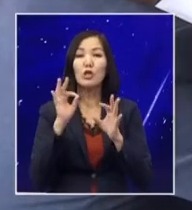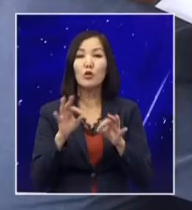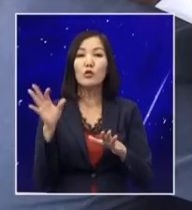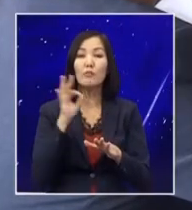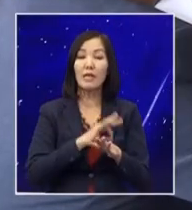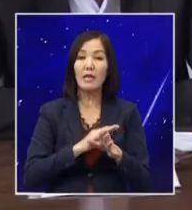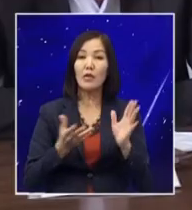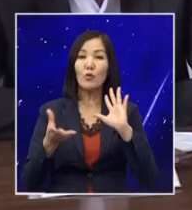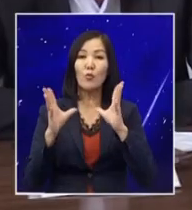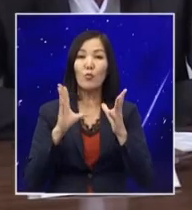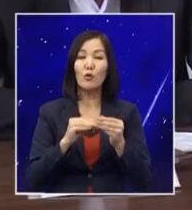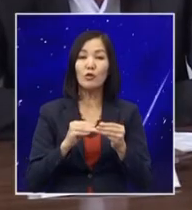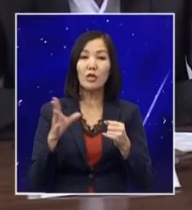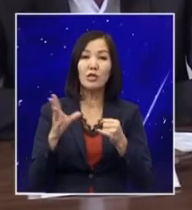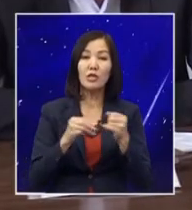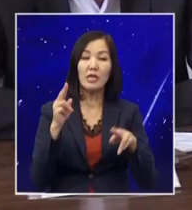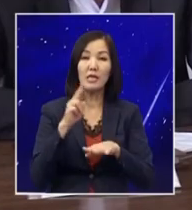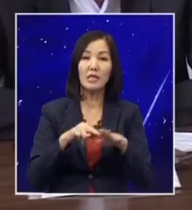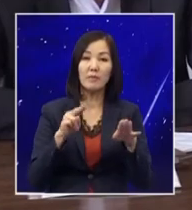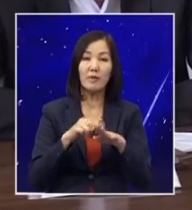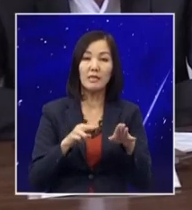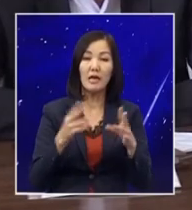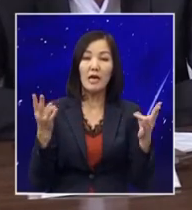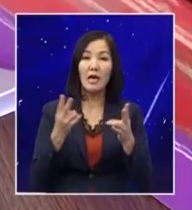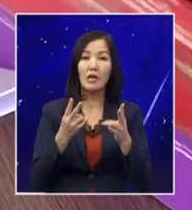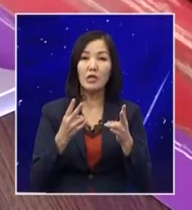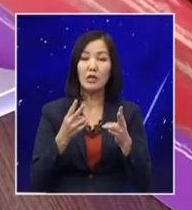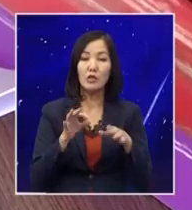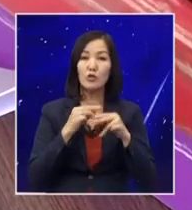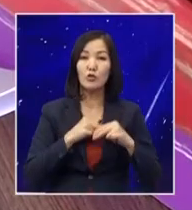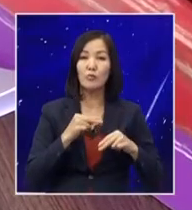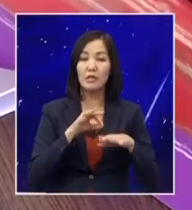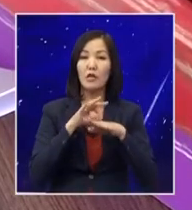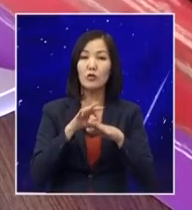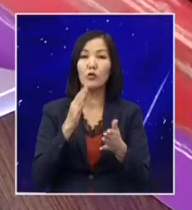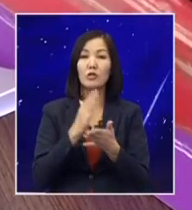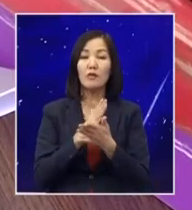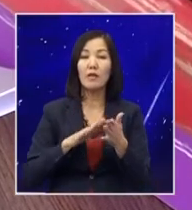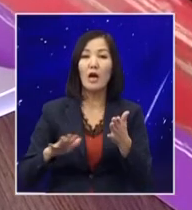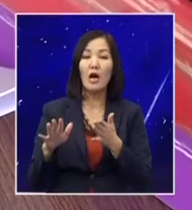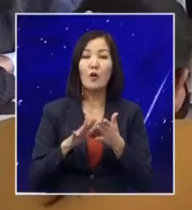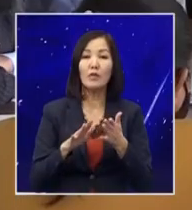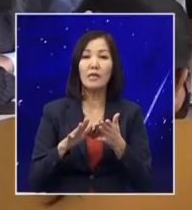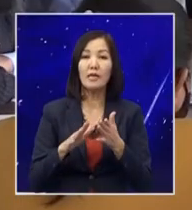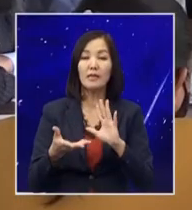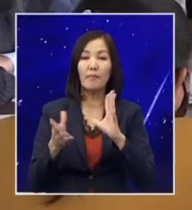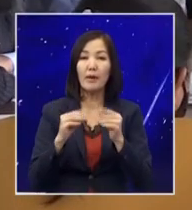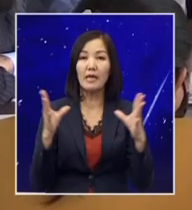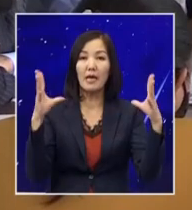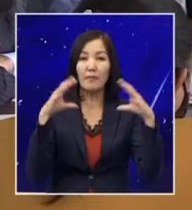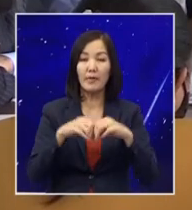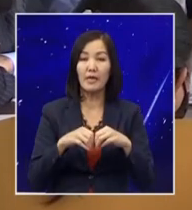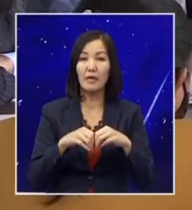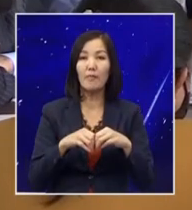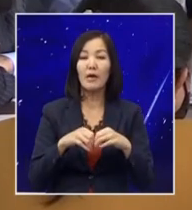пайдалану бойынша жергілікті жер инспекциясы тиісті жұмыстарды жүргізіп жатыр. Аудан мен аймақтардағы мамандарының басын қосып,